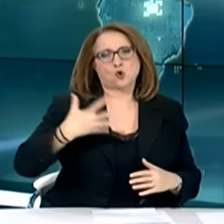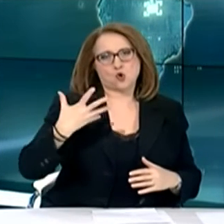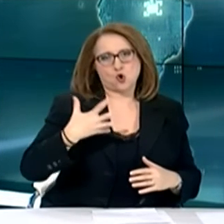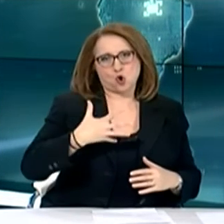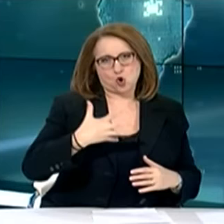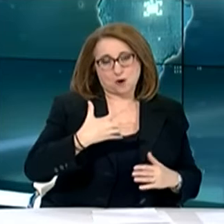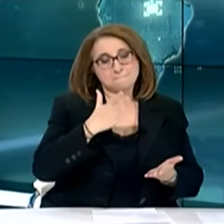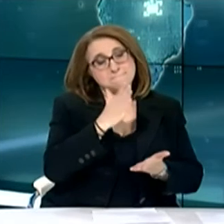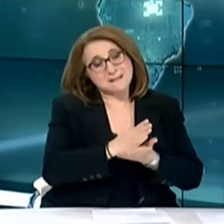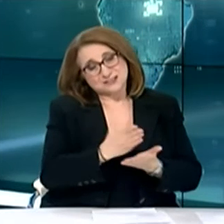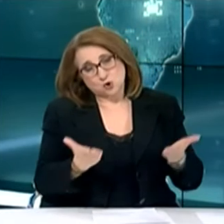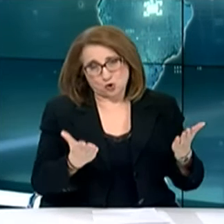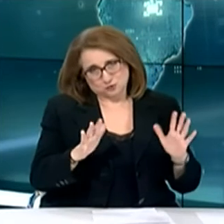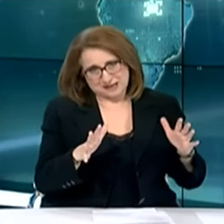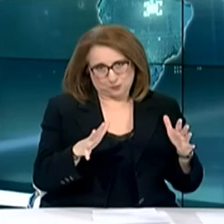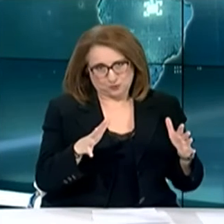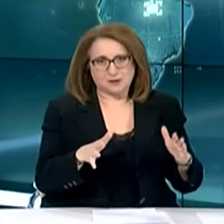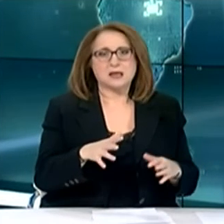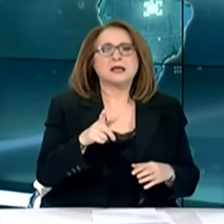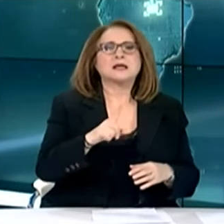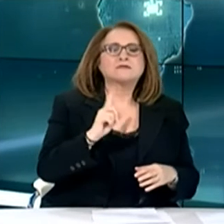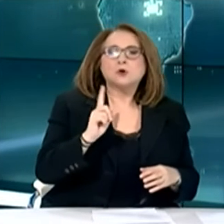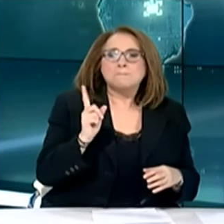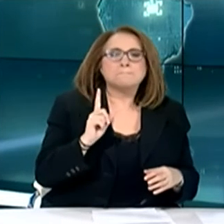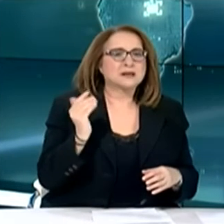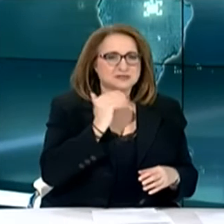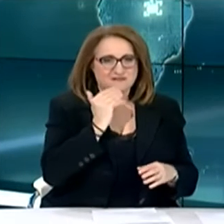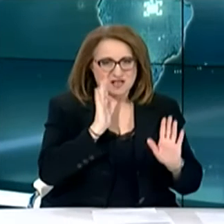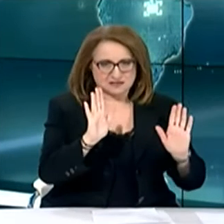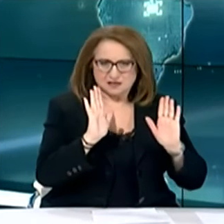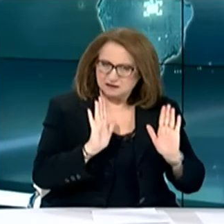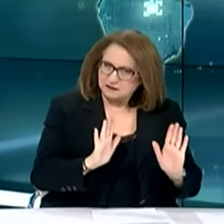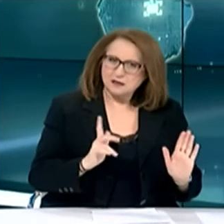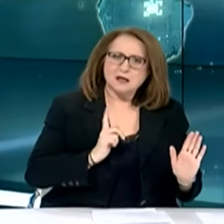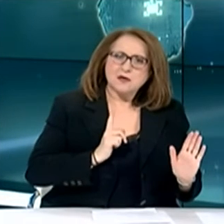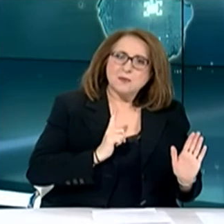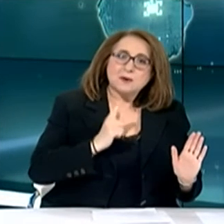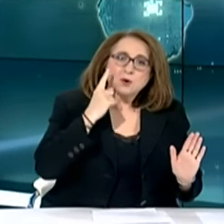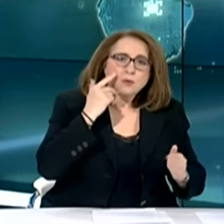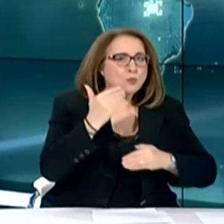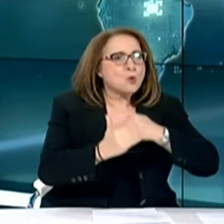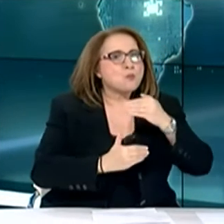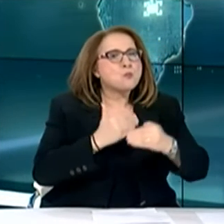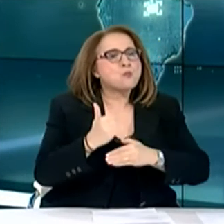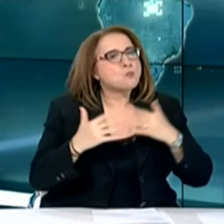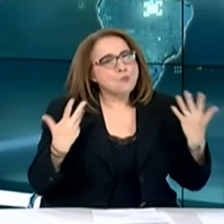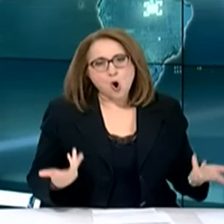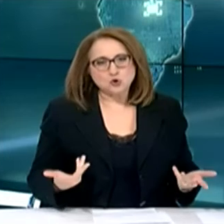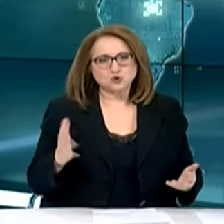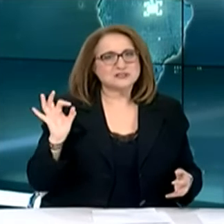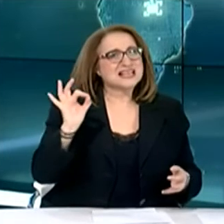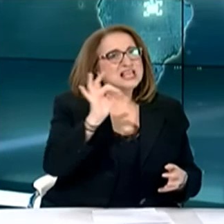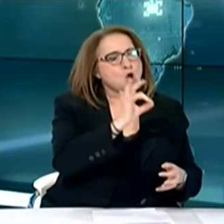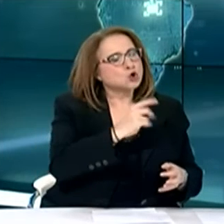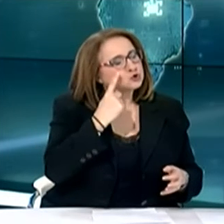πάρα πολύ προσοχή, να μην είμαστε βιαστικοί, να περιμένουμε να δούμε την πλήρη εικόνα του ιού στη χώρα μας πριν πούμε δεδομένα για αυτές